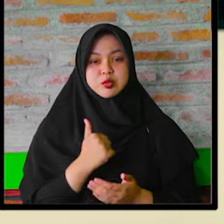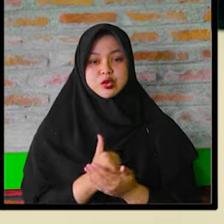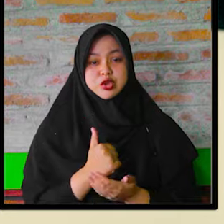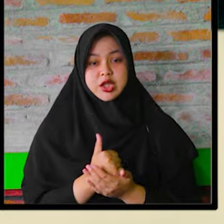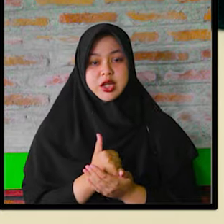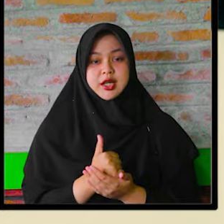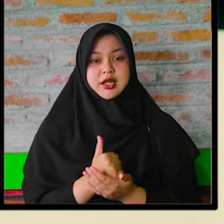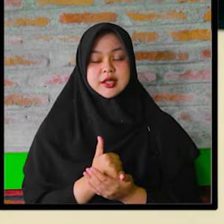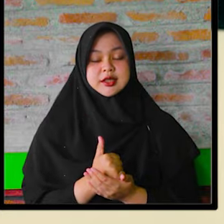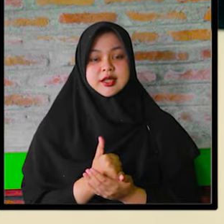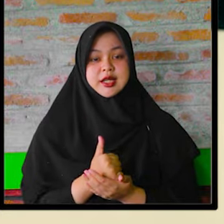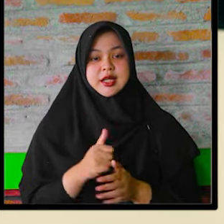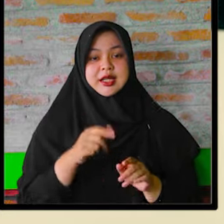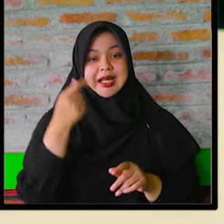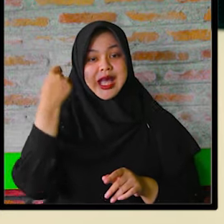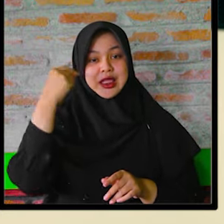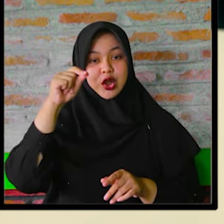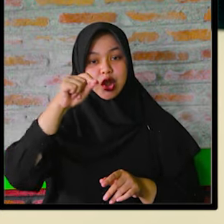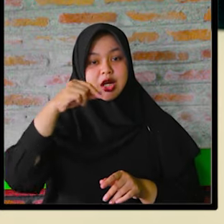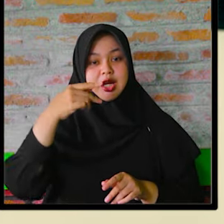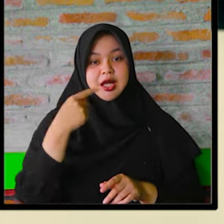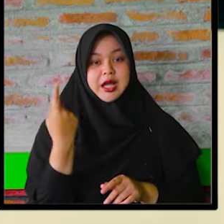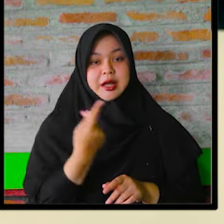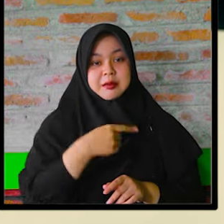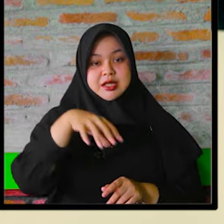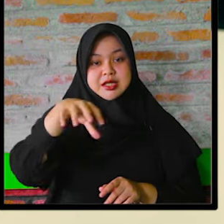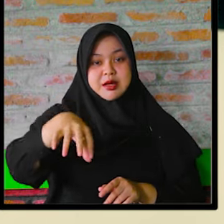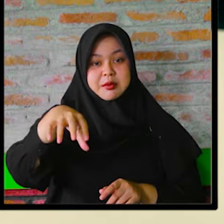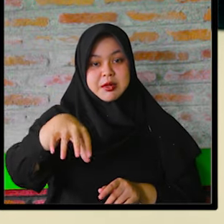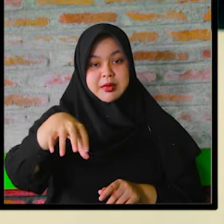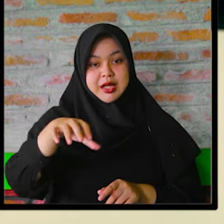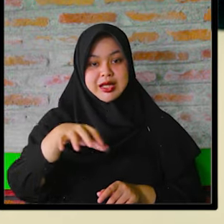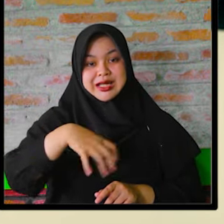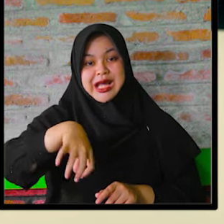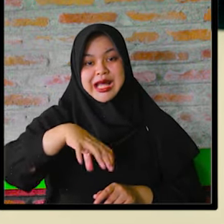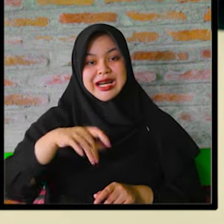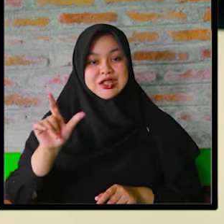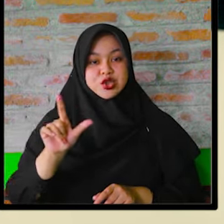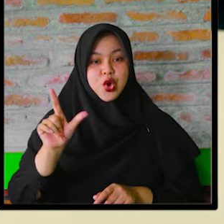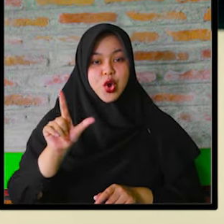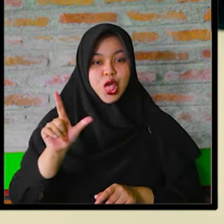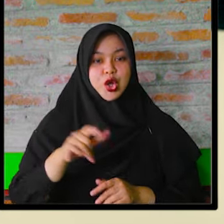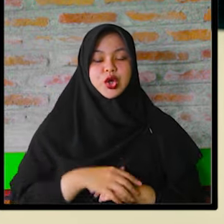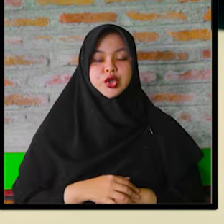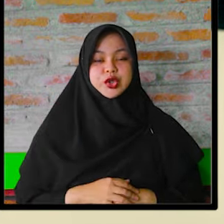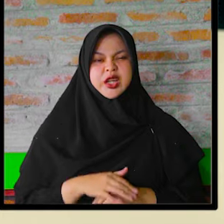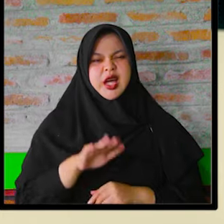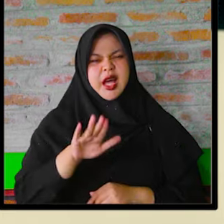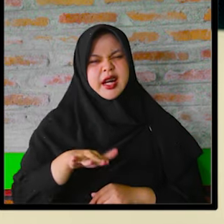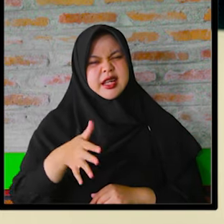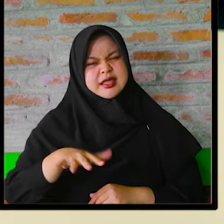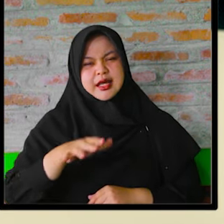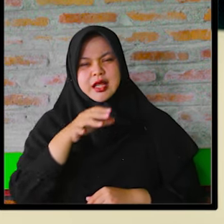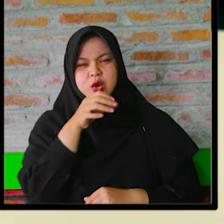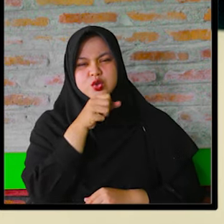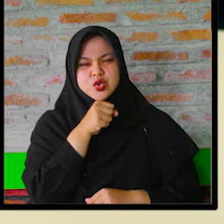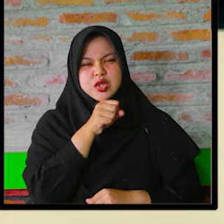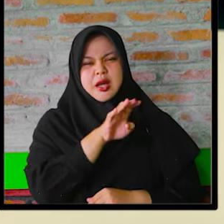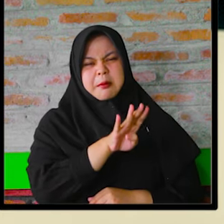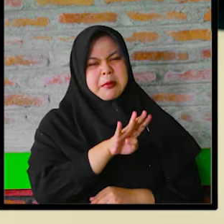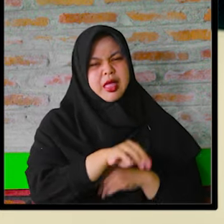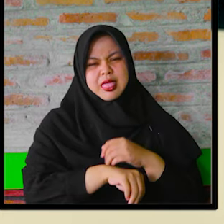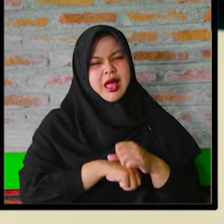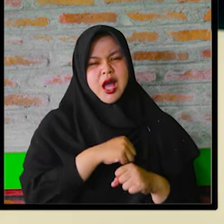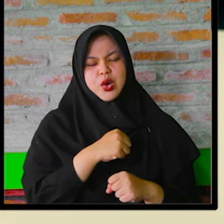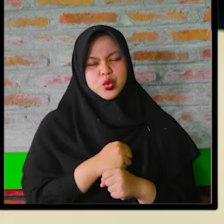sebelah kantor kami yang di Jajar Solo gitu anaknya masih sekitar usia 4 tahun